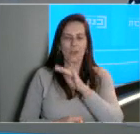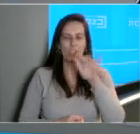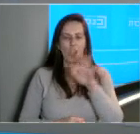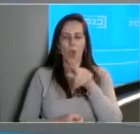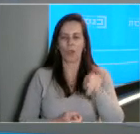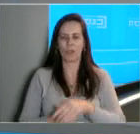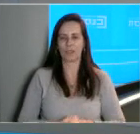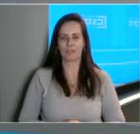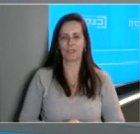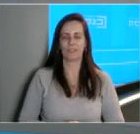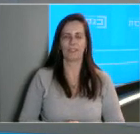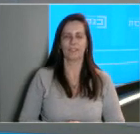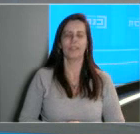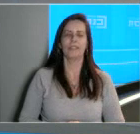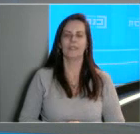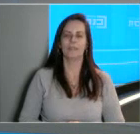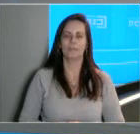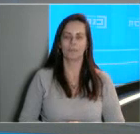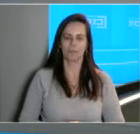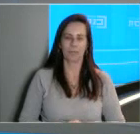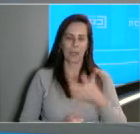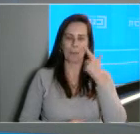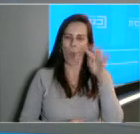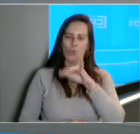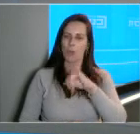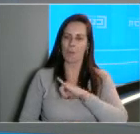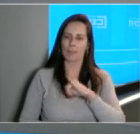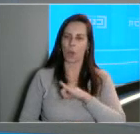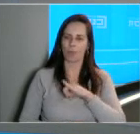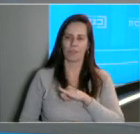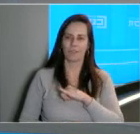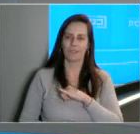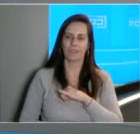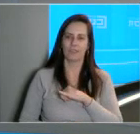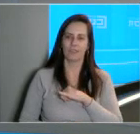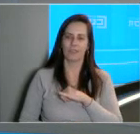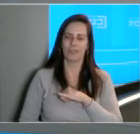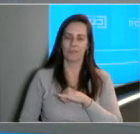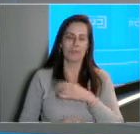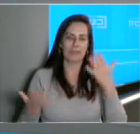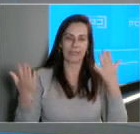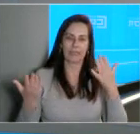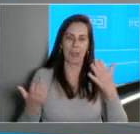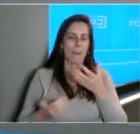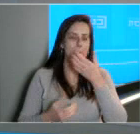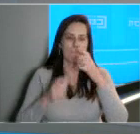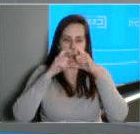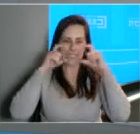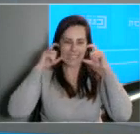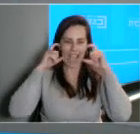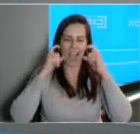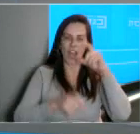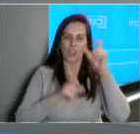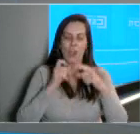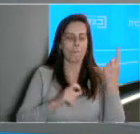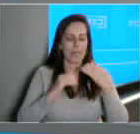שאנחנו ממשיכים לצרות של אחרים, כמה אותיות מעניינות במילון הקורונה, אני יודע, מסכה, אנשים